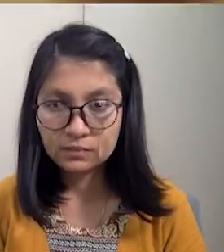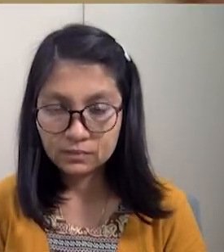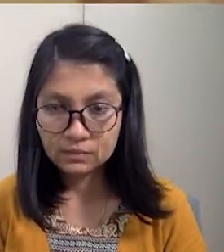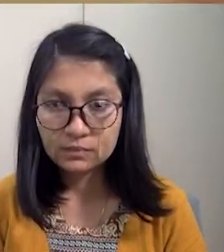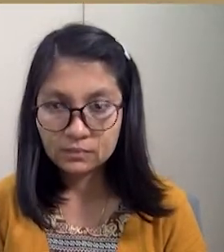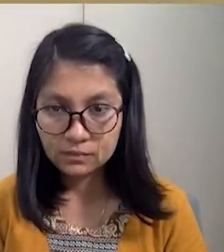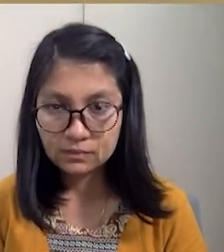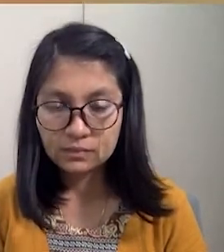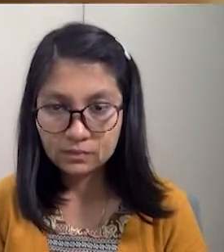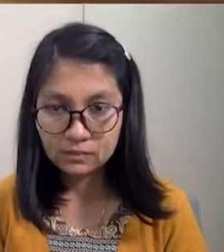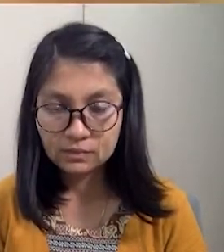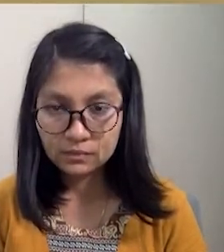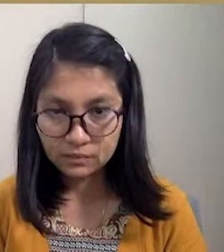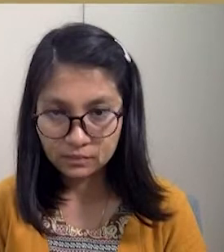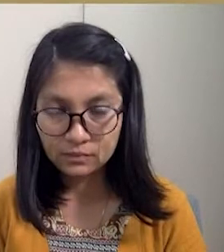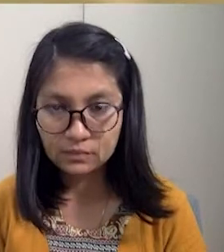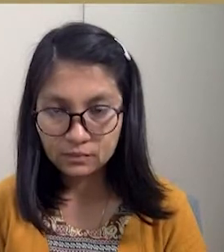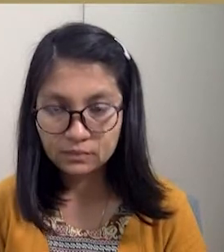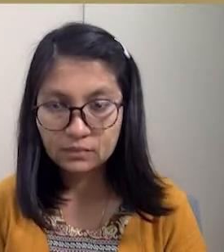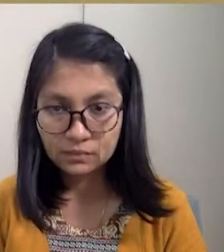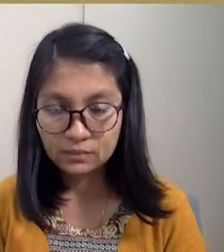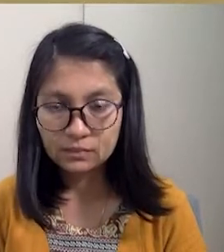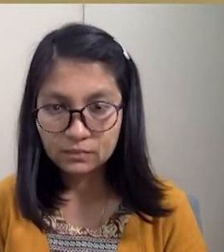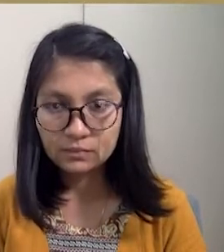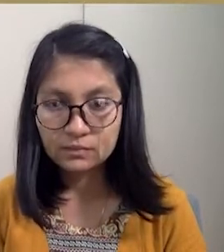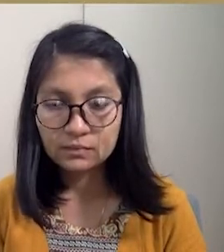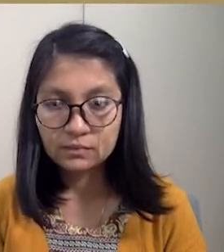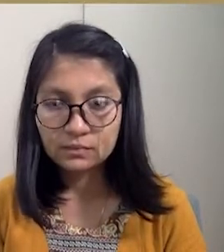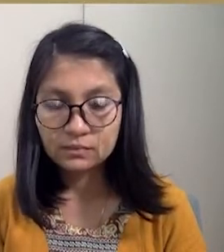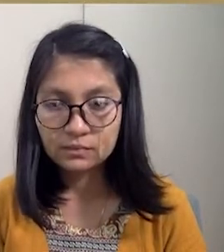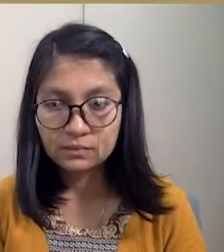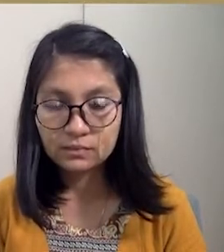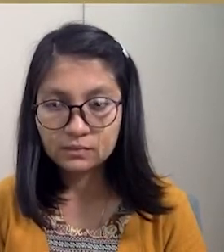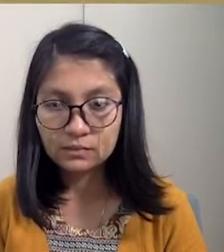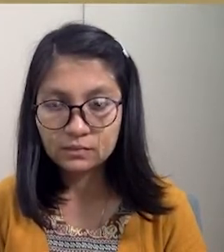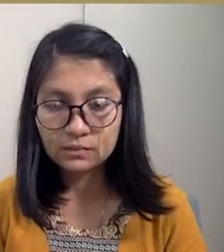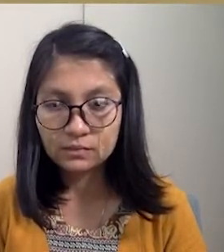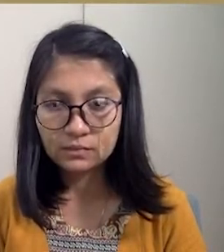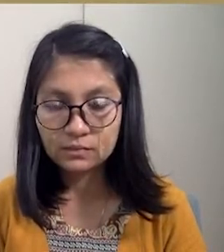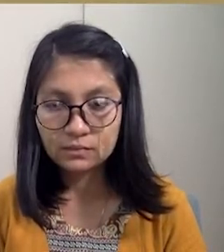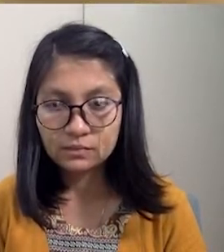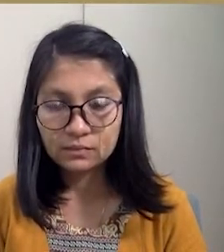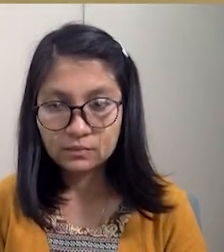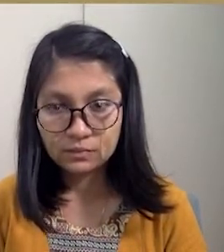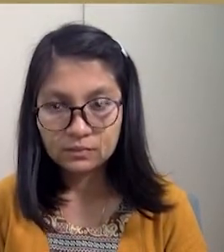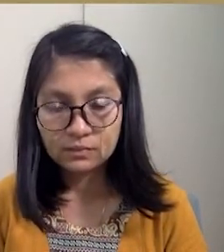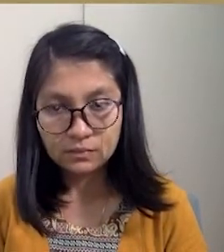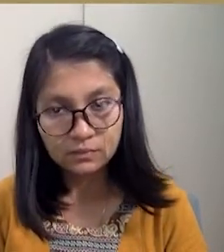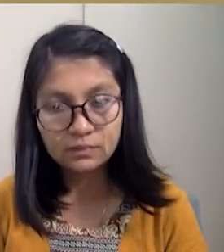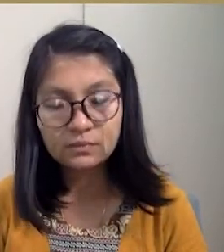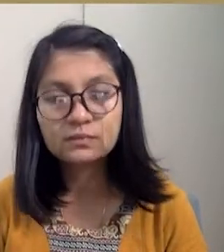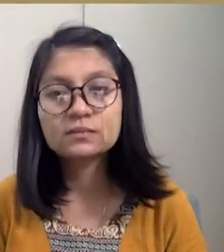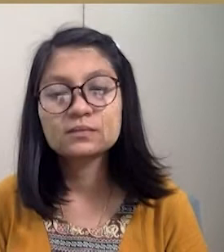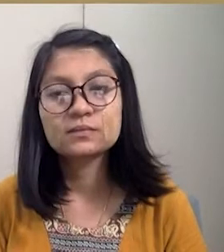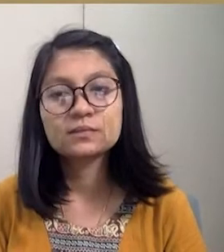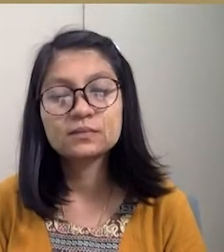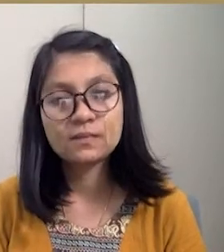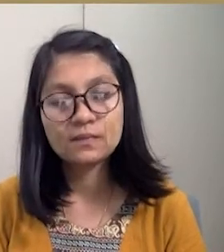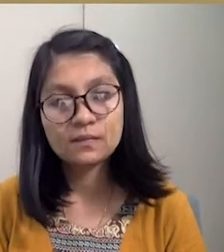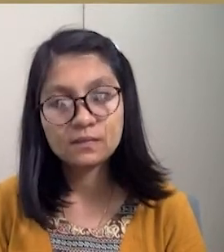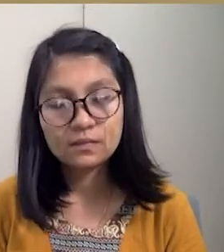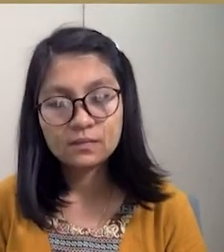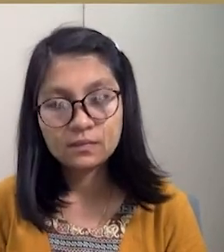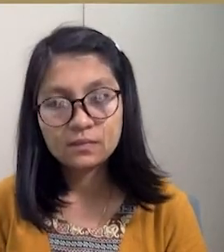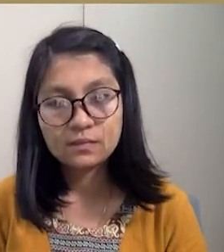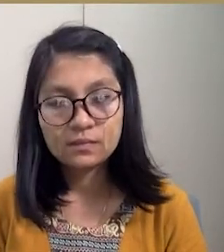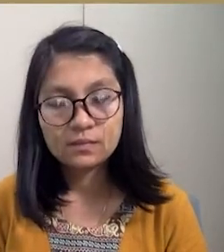ထိုင်းချုပ်၃နာရီဟိုဖတ်ရင်သွားလို့ကျွန်တော်တို့တရား9နာရီသွားအောင်ပြီးရင်လည်းကျွန်တော်တို့ကအဲ့ဒီရောက်ရင်ရောက်တဲ့နေရာမှာသူတို့ကဒီဟိုပေါင်ပေါ်လ